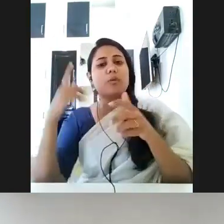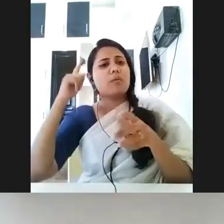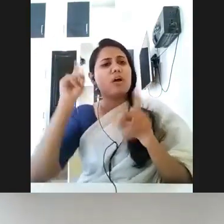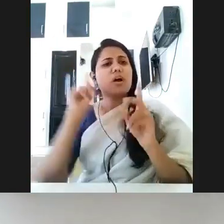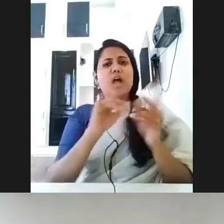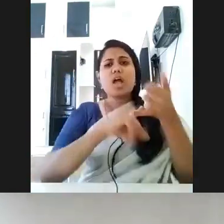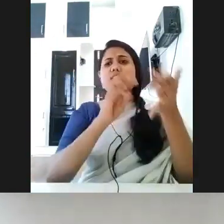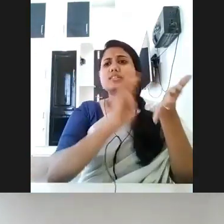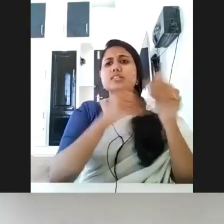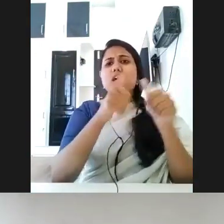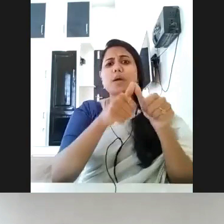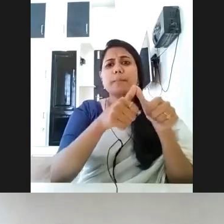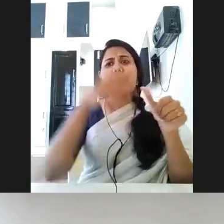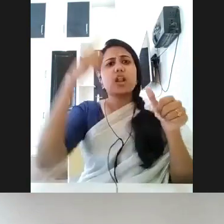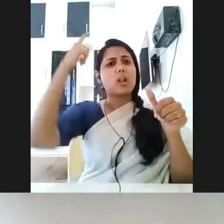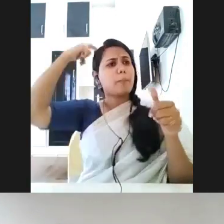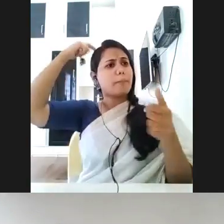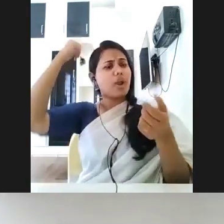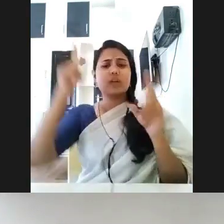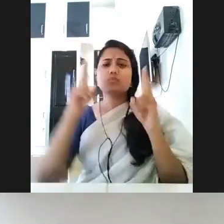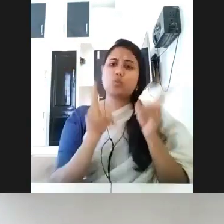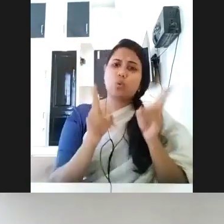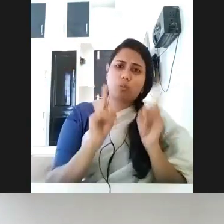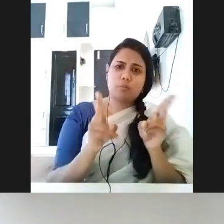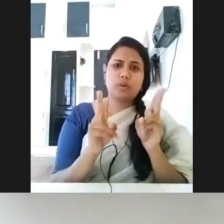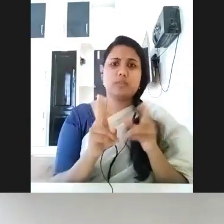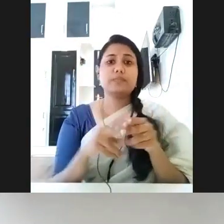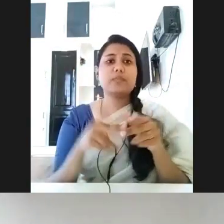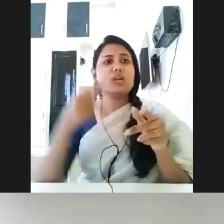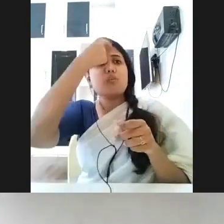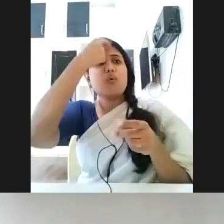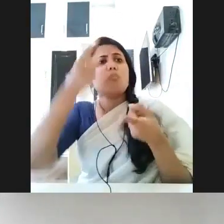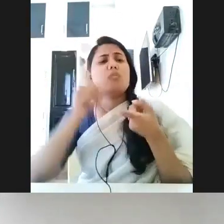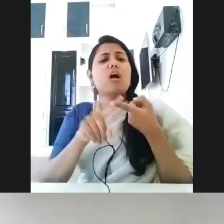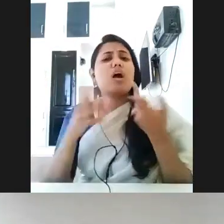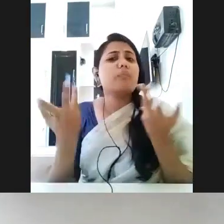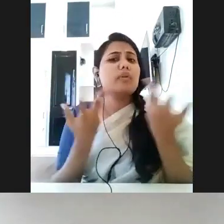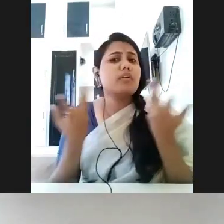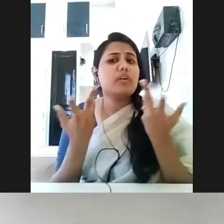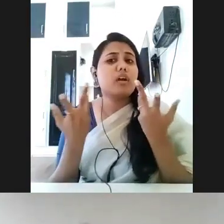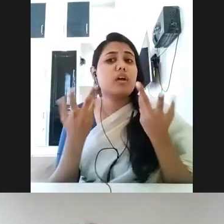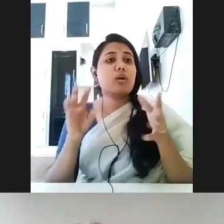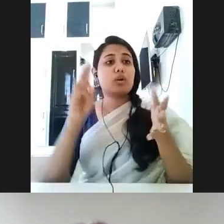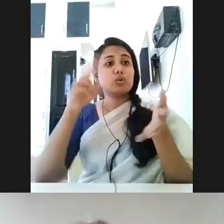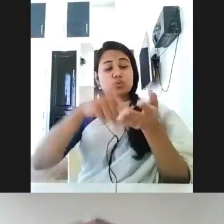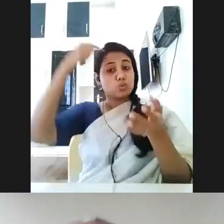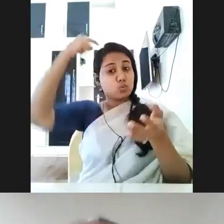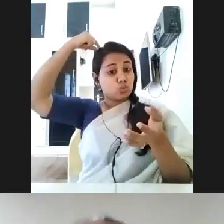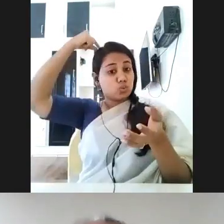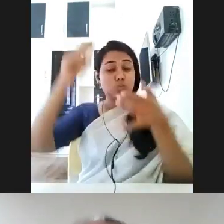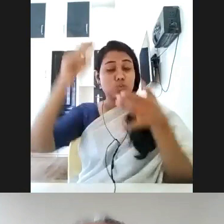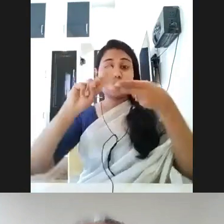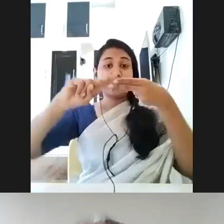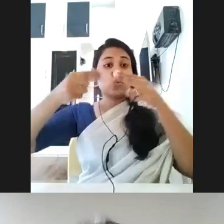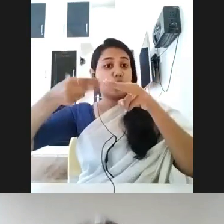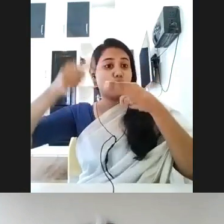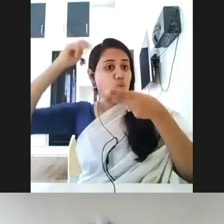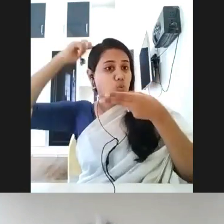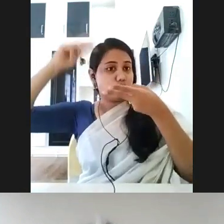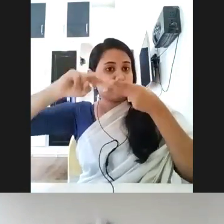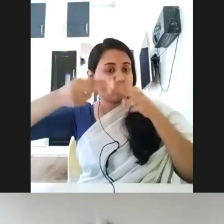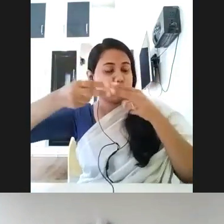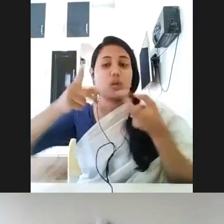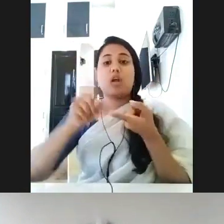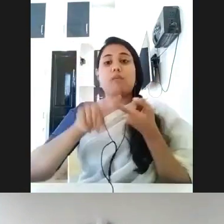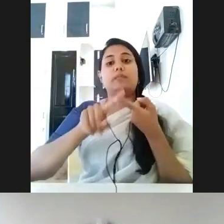ബ്രെയിനിൽ വരുന്ന സിഗ്നൽസ് നോർമൽ ആണ്. ബട്ട് ഈ പ്രശ്നം വരുന്നത് ഈ മോട്ടാർ ന്യൂറോൺസിൽ കൂടെയാണ്. ഈ മോട്ടാർ ന്യൂറോൺസ് മെയിനായിട്ട്